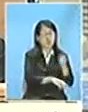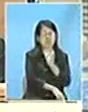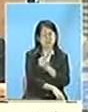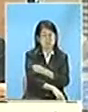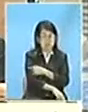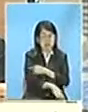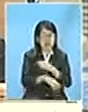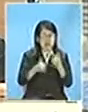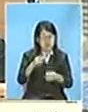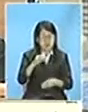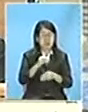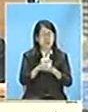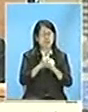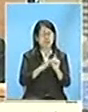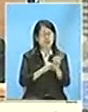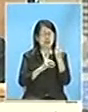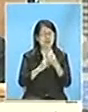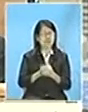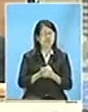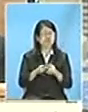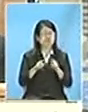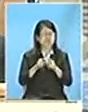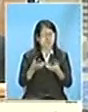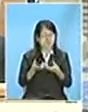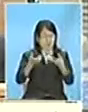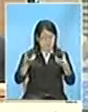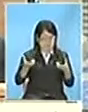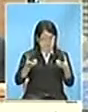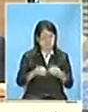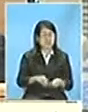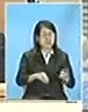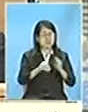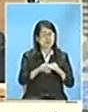ปเป็นมีระดับปริญญาโทและปริญญาเอกเพิ่มขึ้น